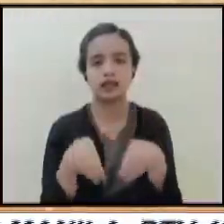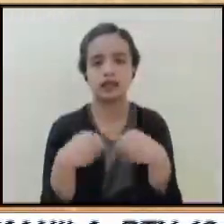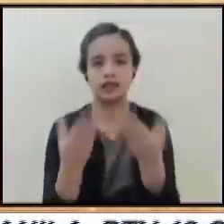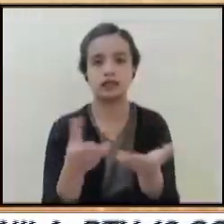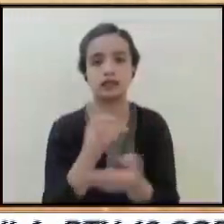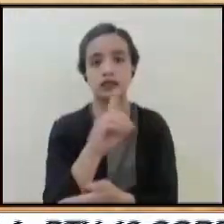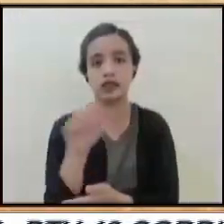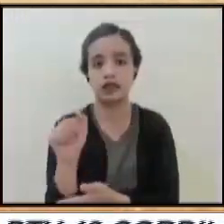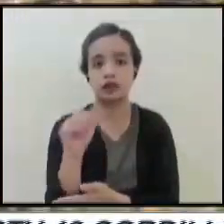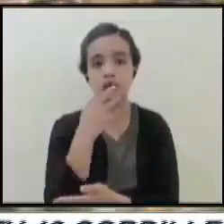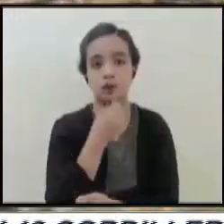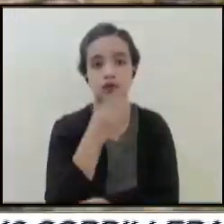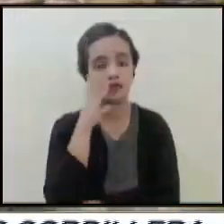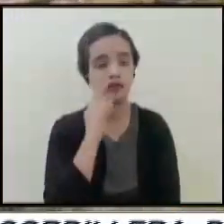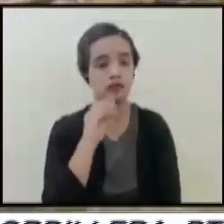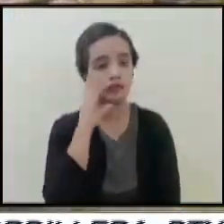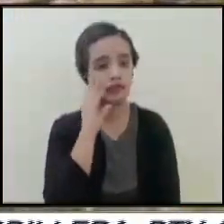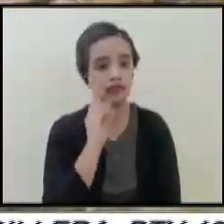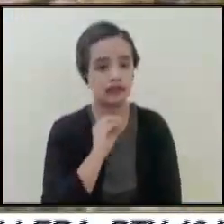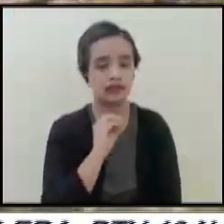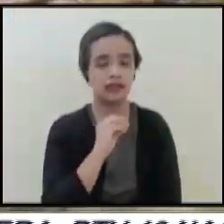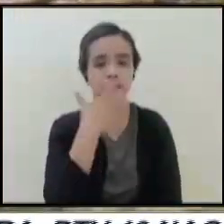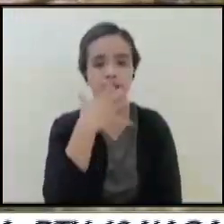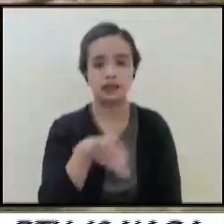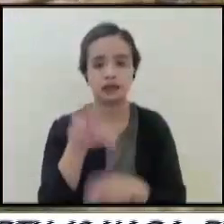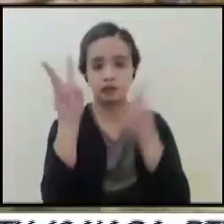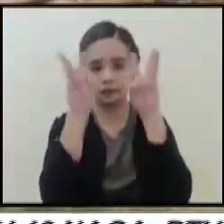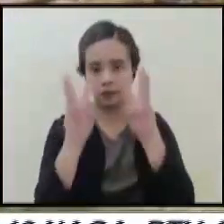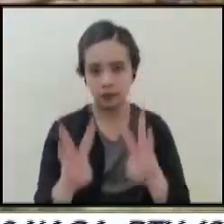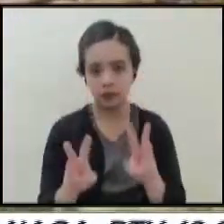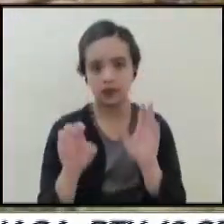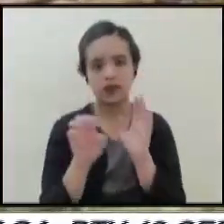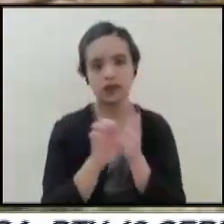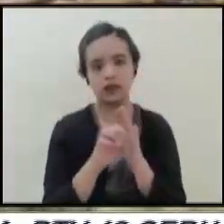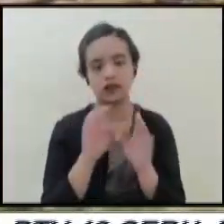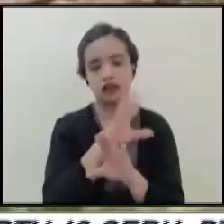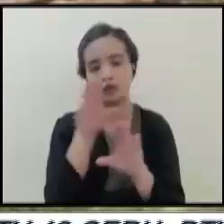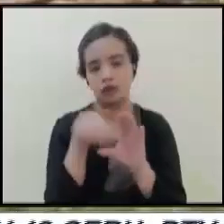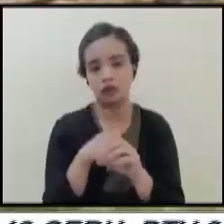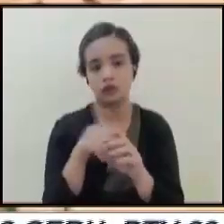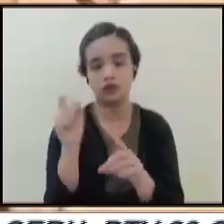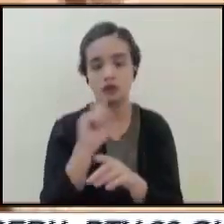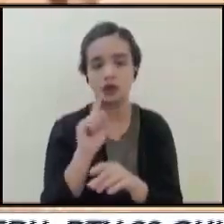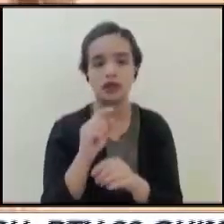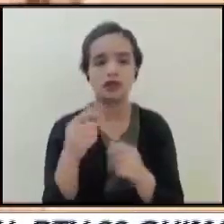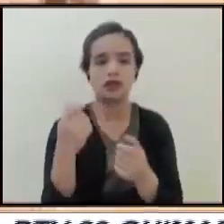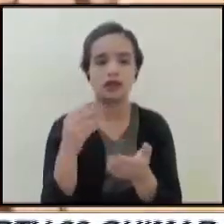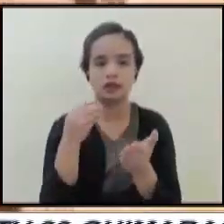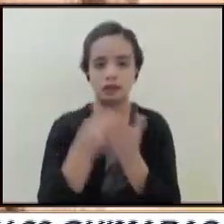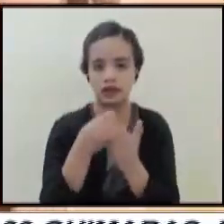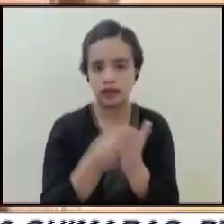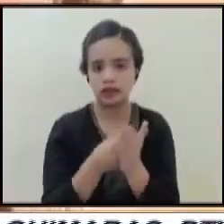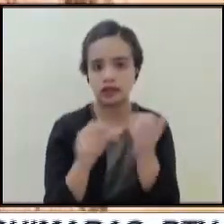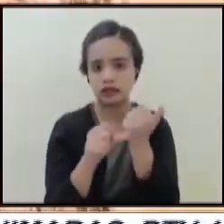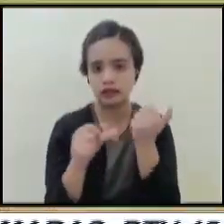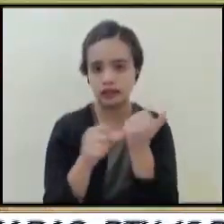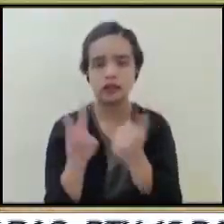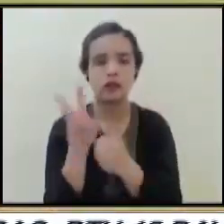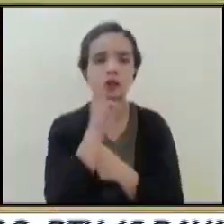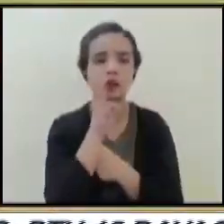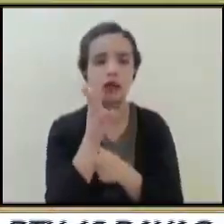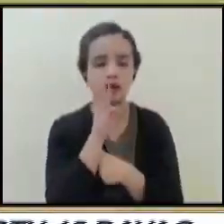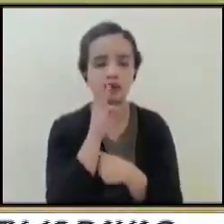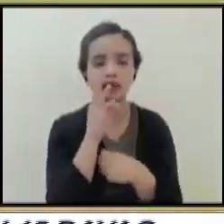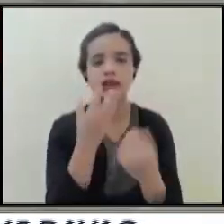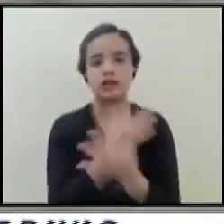El Nino phenomenon. Kabilang sa mga naibigay ay pinansyal na ayuda, patubig, libreng binhi at alternatibong hanap